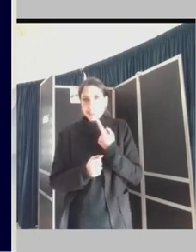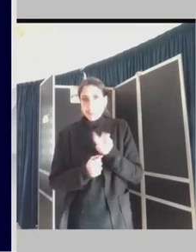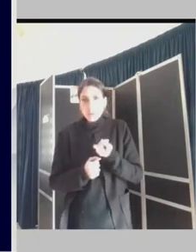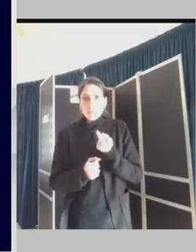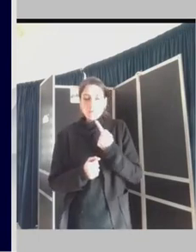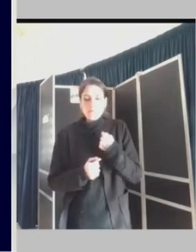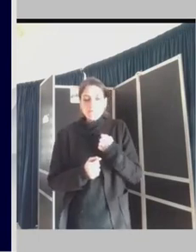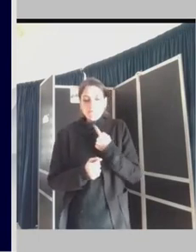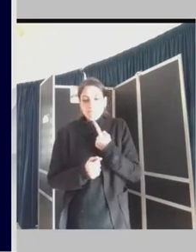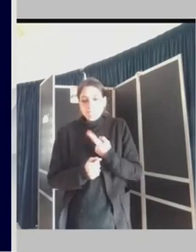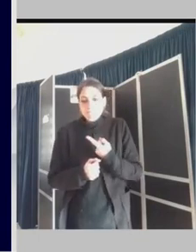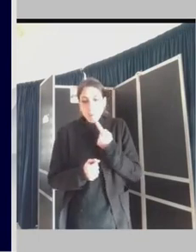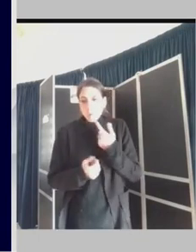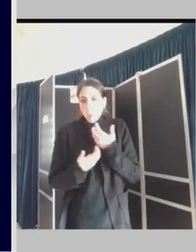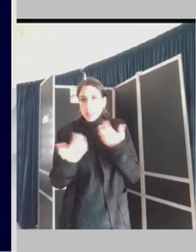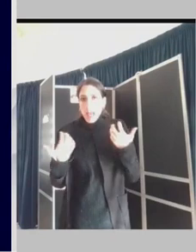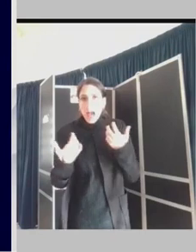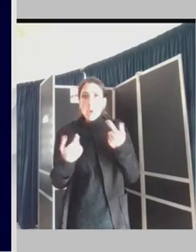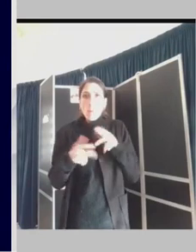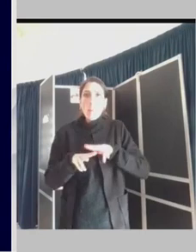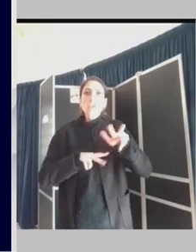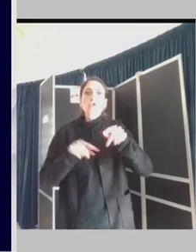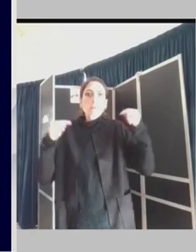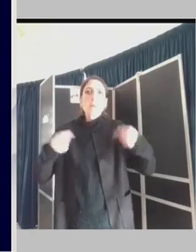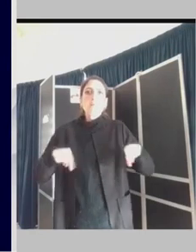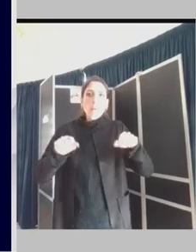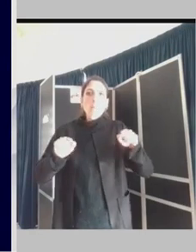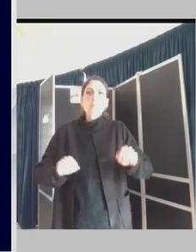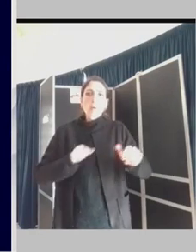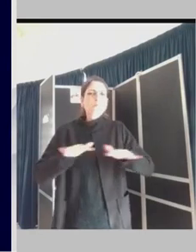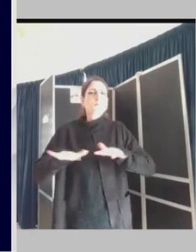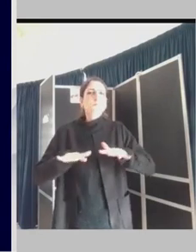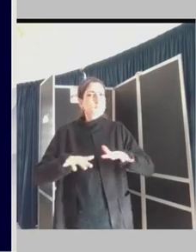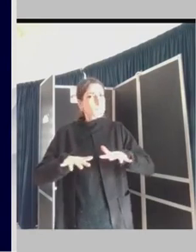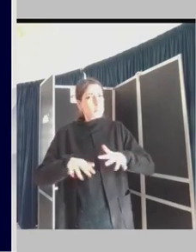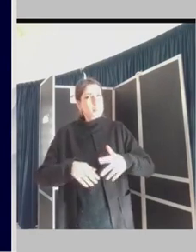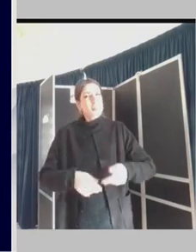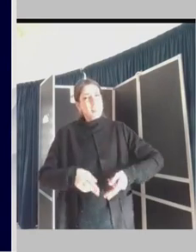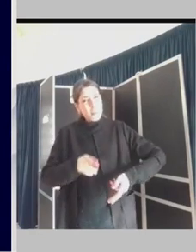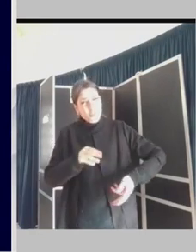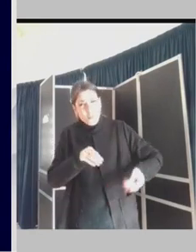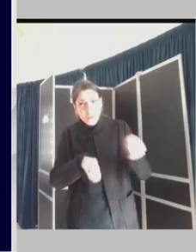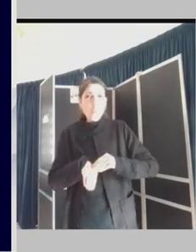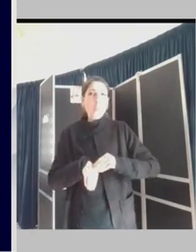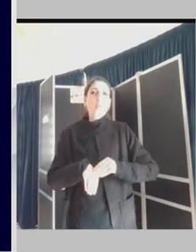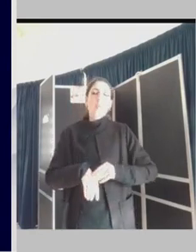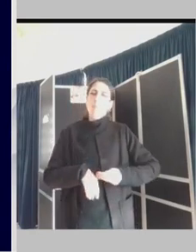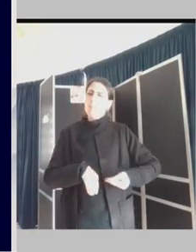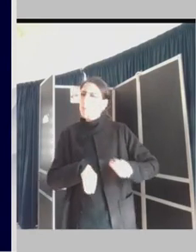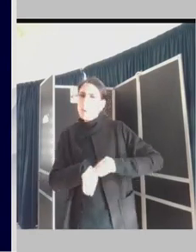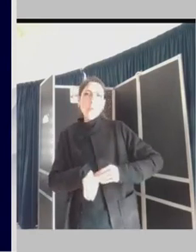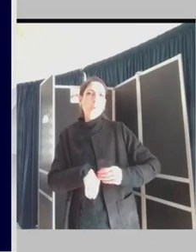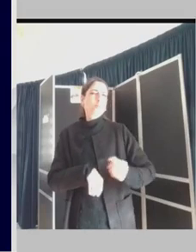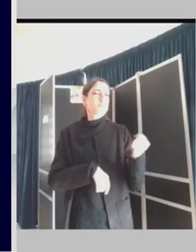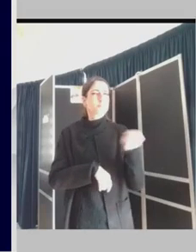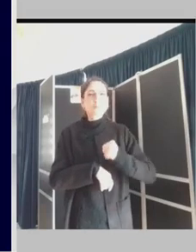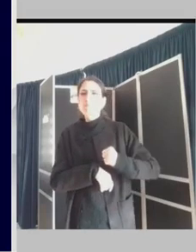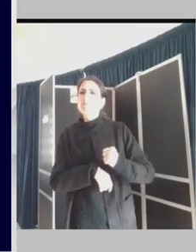di più, e sicuramente si può fare di più, perché quando si parla